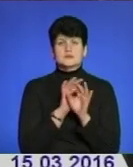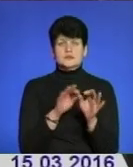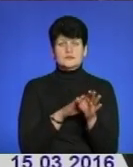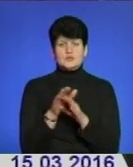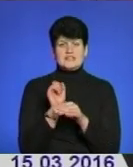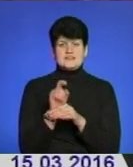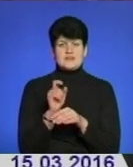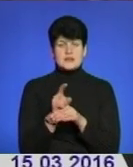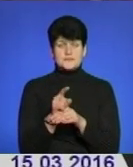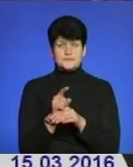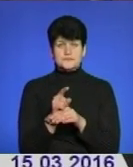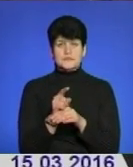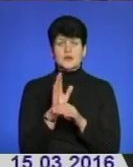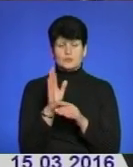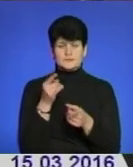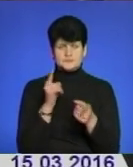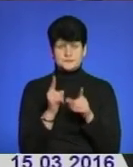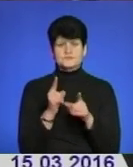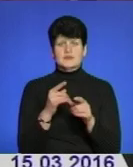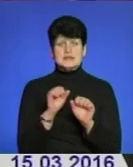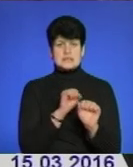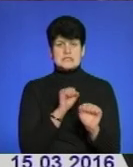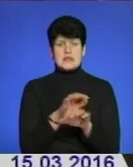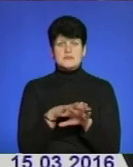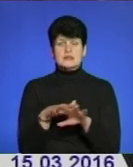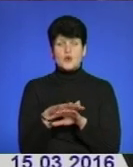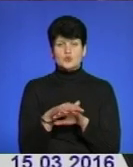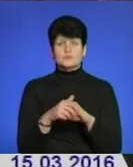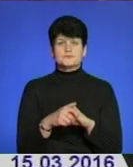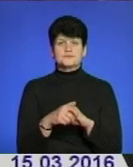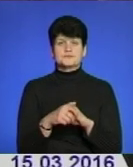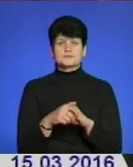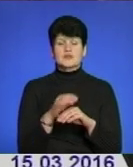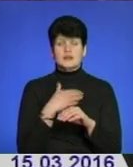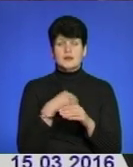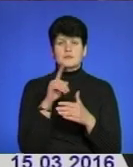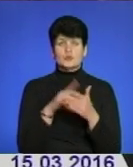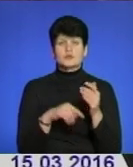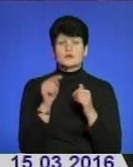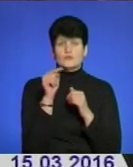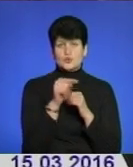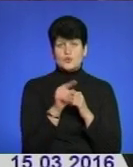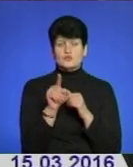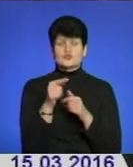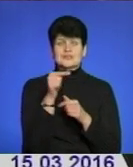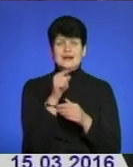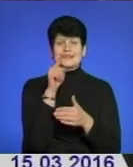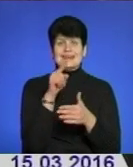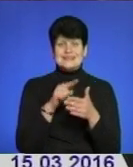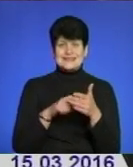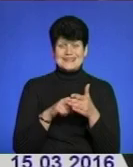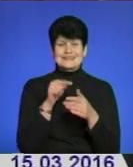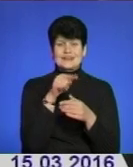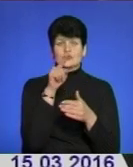перед ними завдання і бути справжніми захисниками народу. Я переконаний в тому, що та надія і